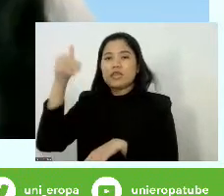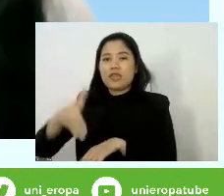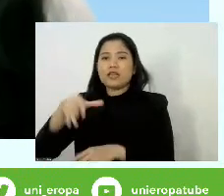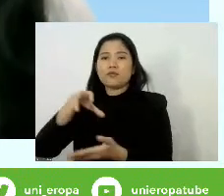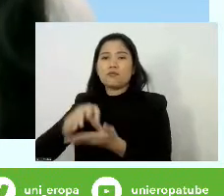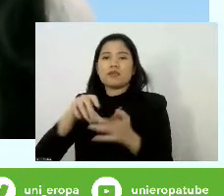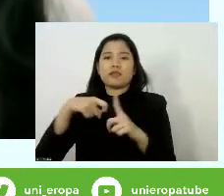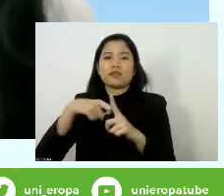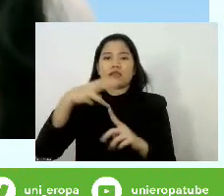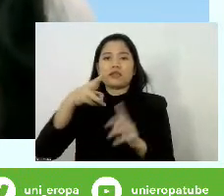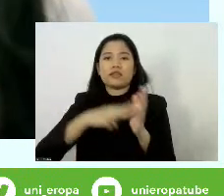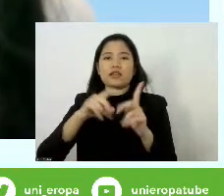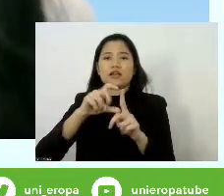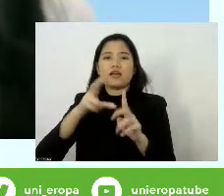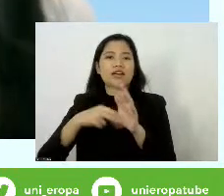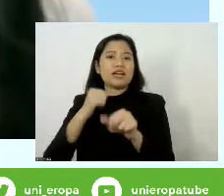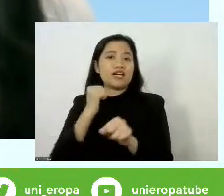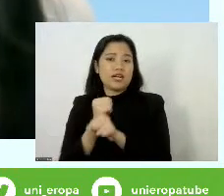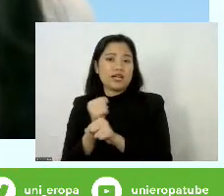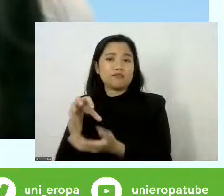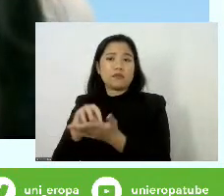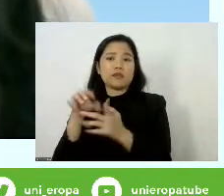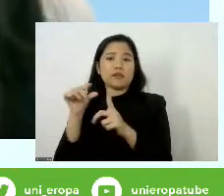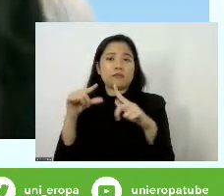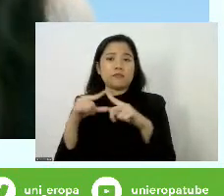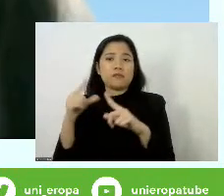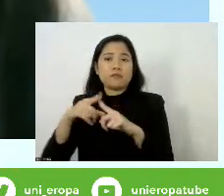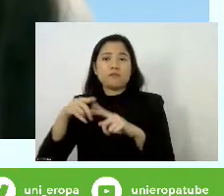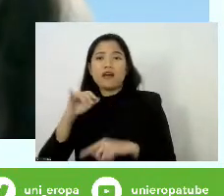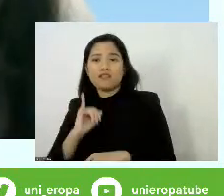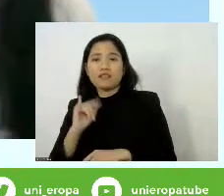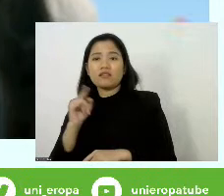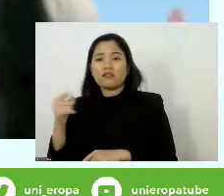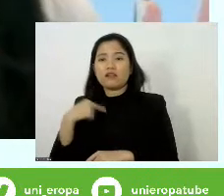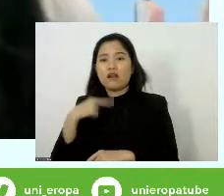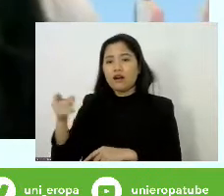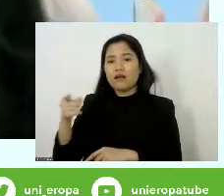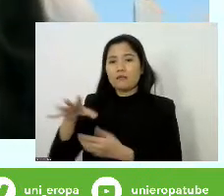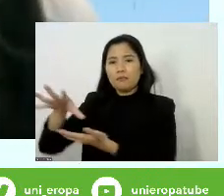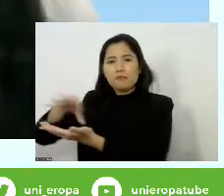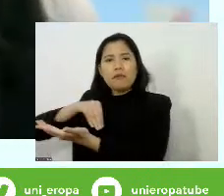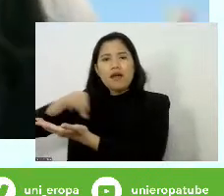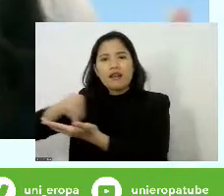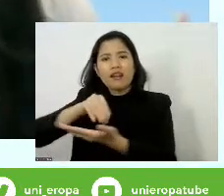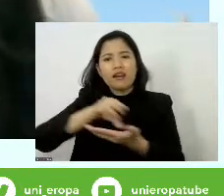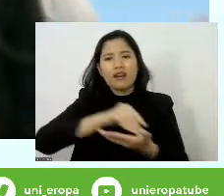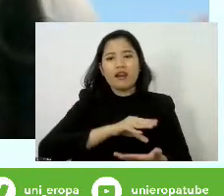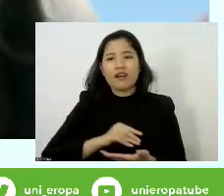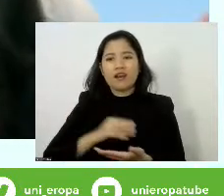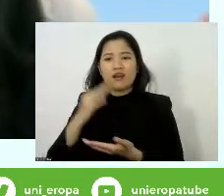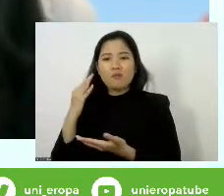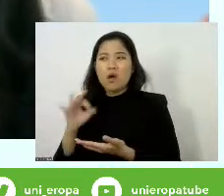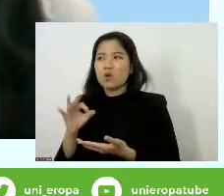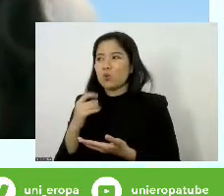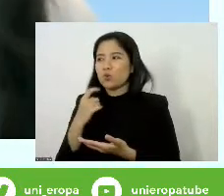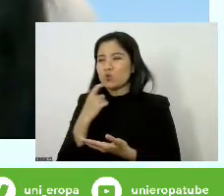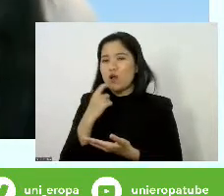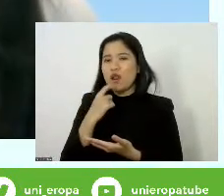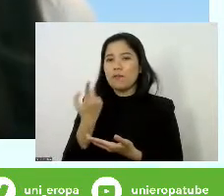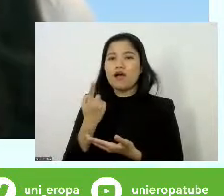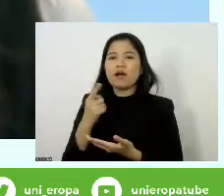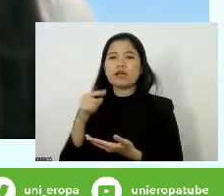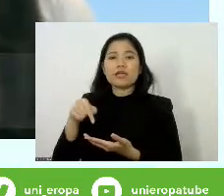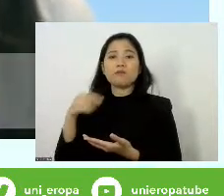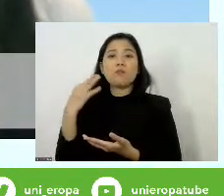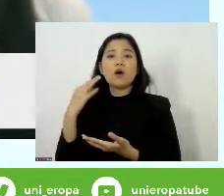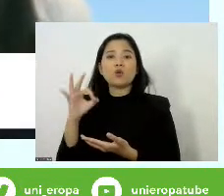dan di sana itu mereka baru apa ya panenan dokter baru-baru